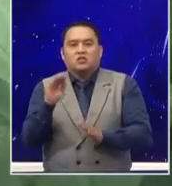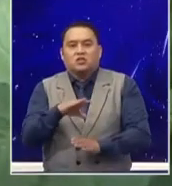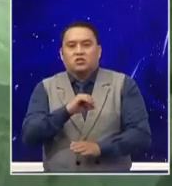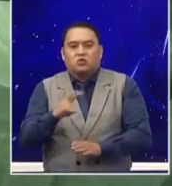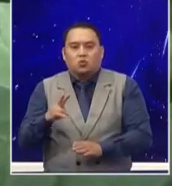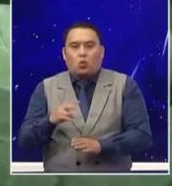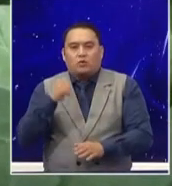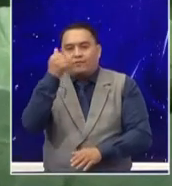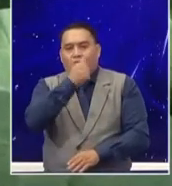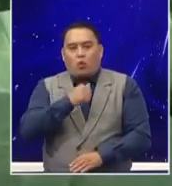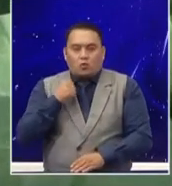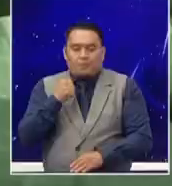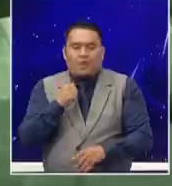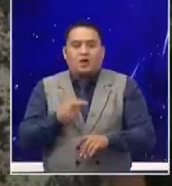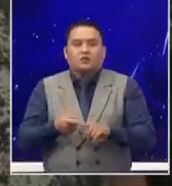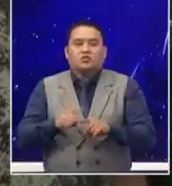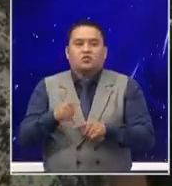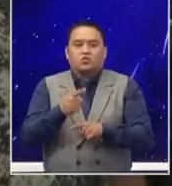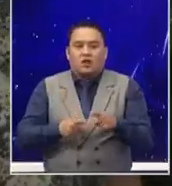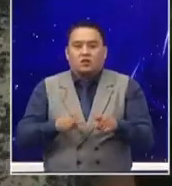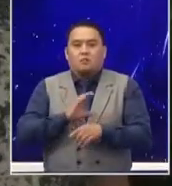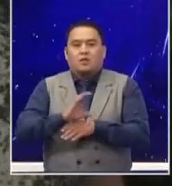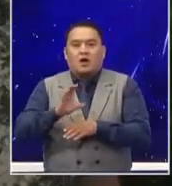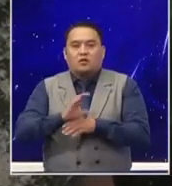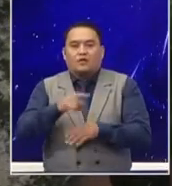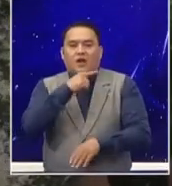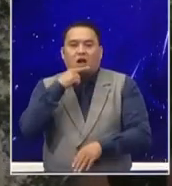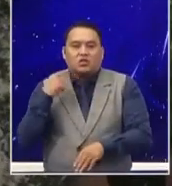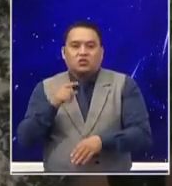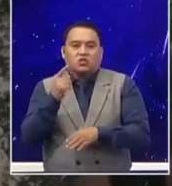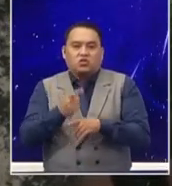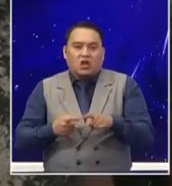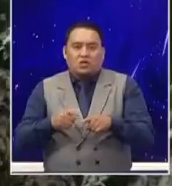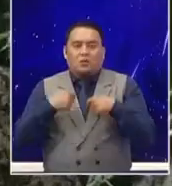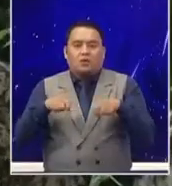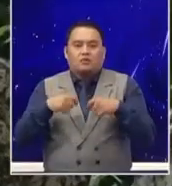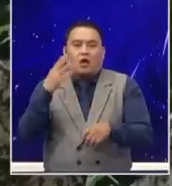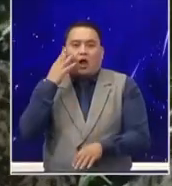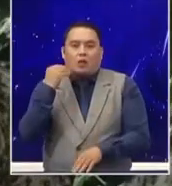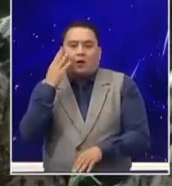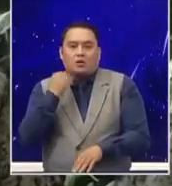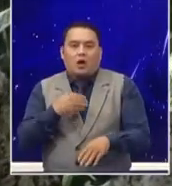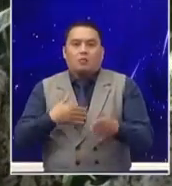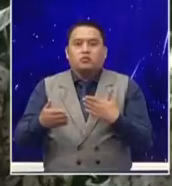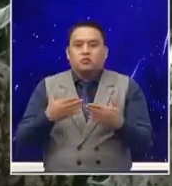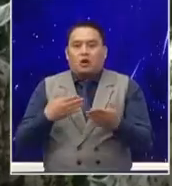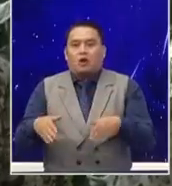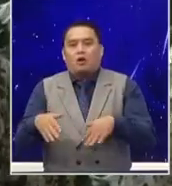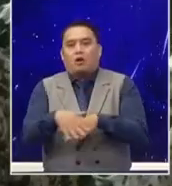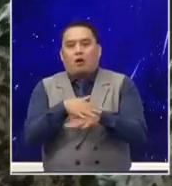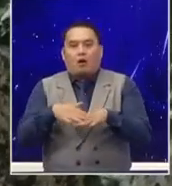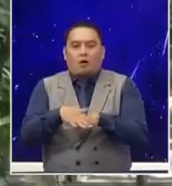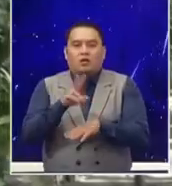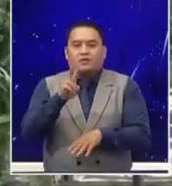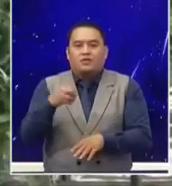тонн овощей в год. Стоит отметить, что часть продукции экспортируется в Россию, часть попадает на рынки Алматы. Общаясь с коллективом, а это ни много ни